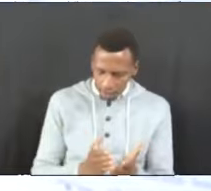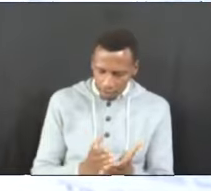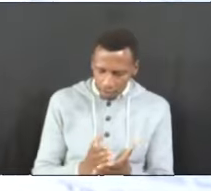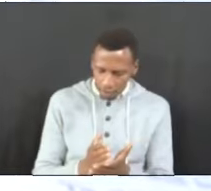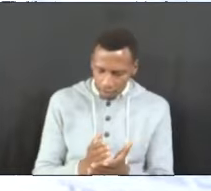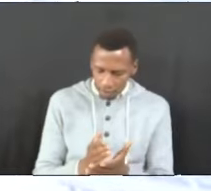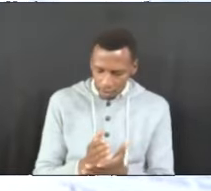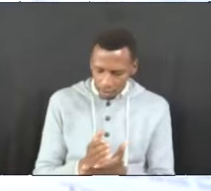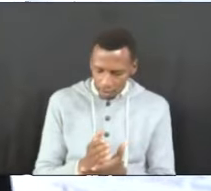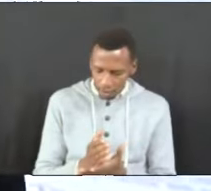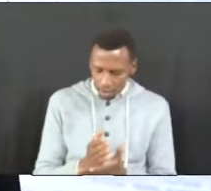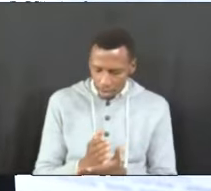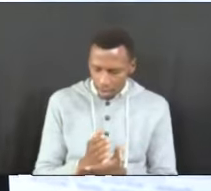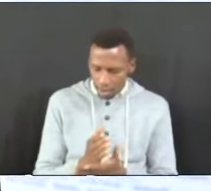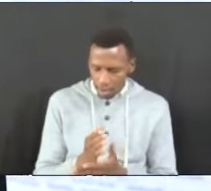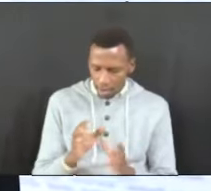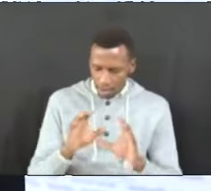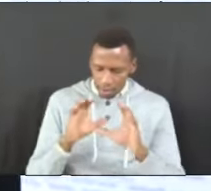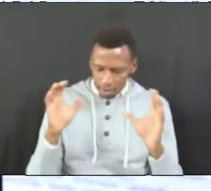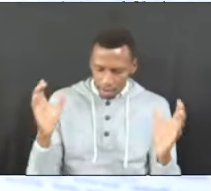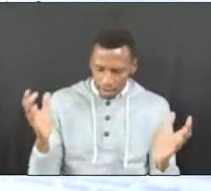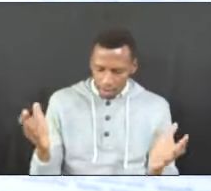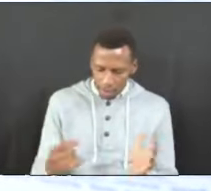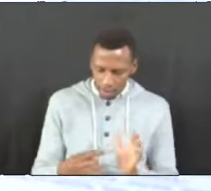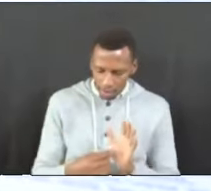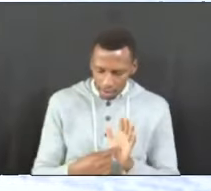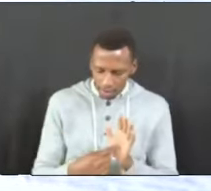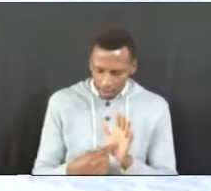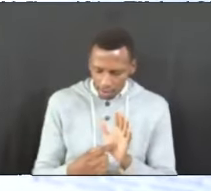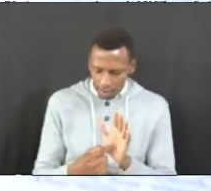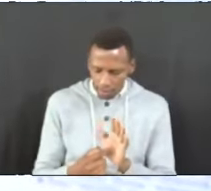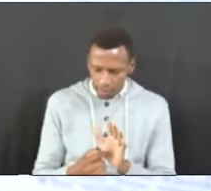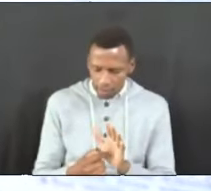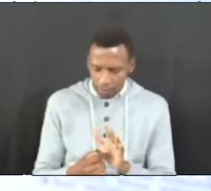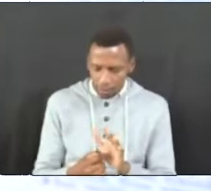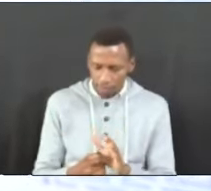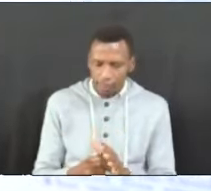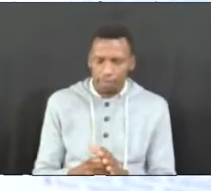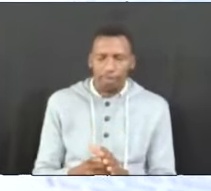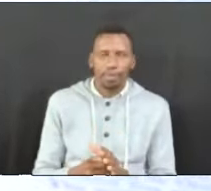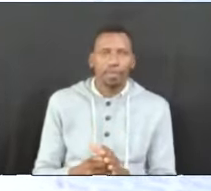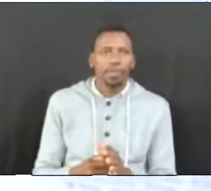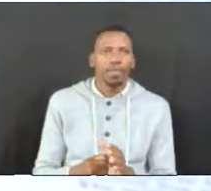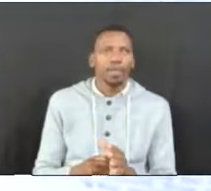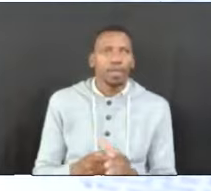viumbavyo kwa uwezo wako